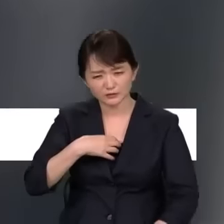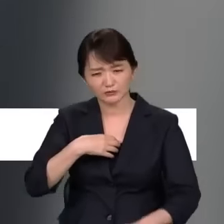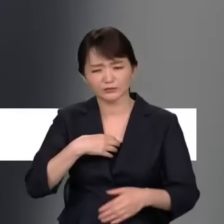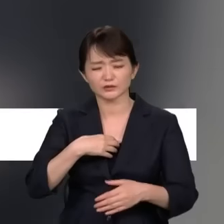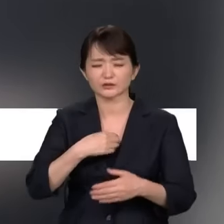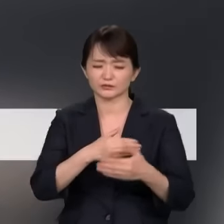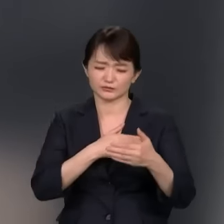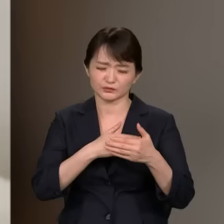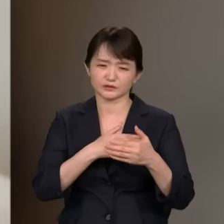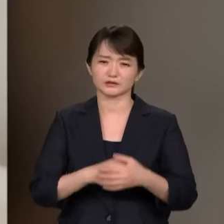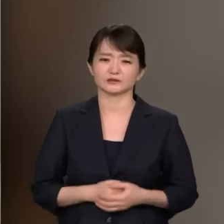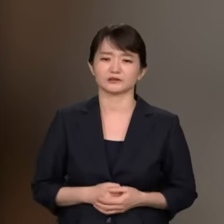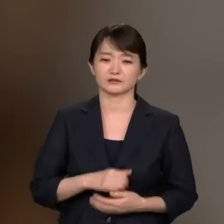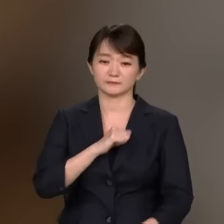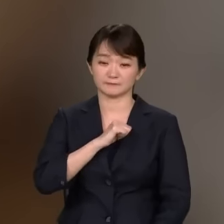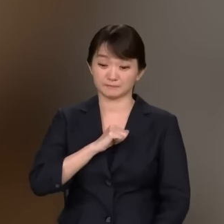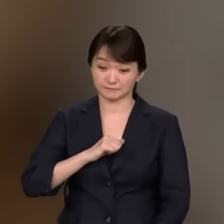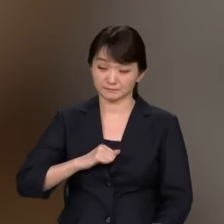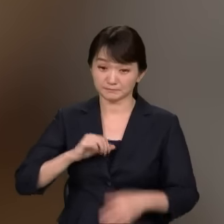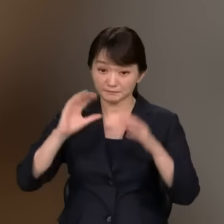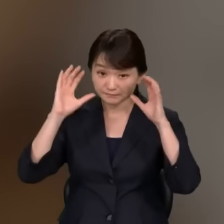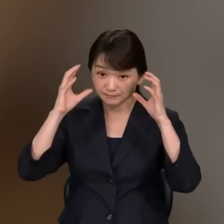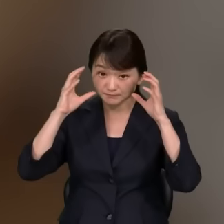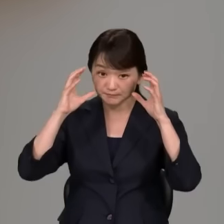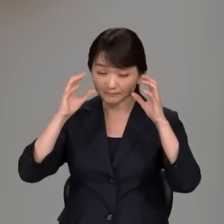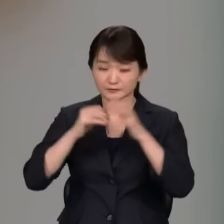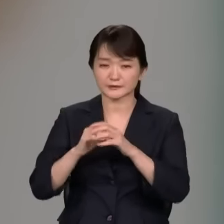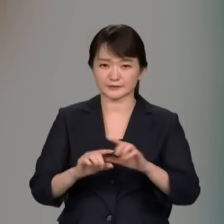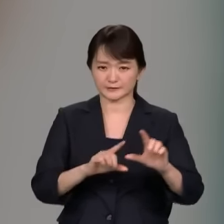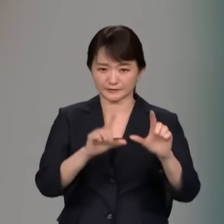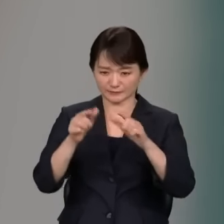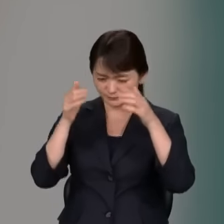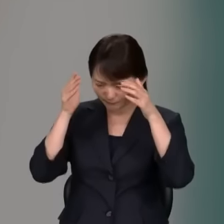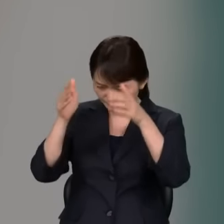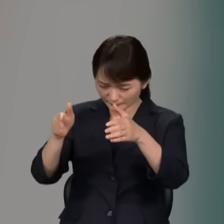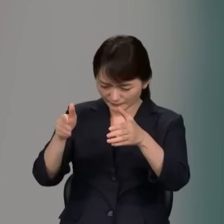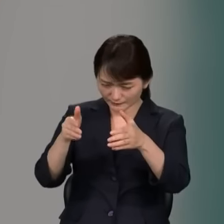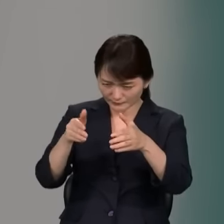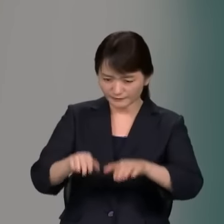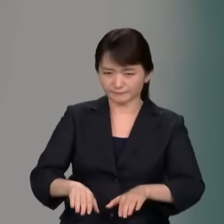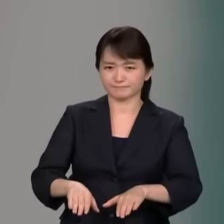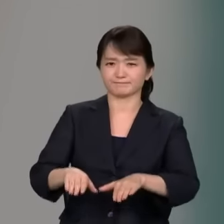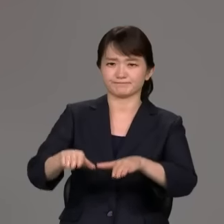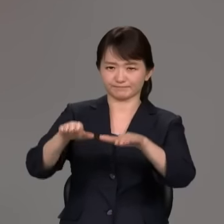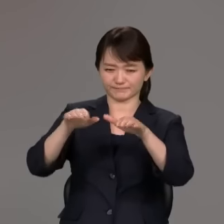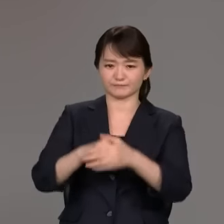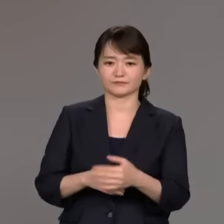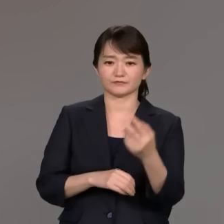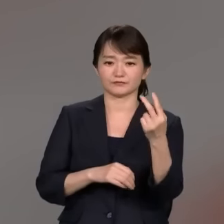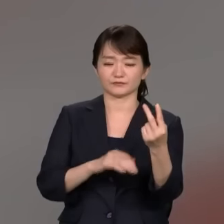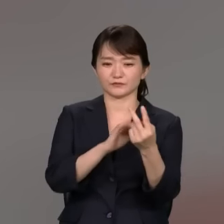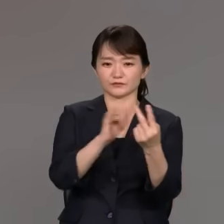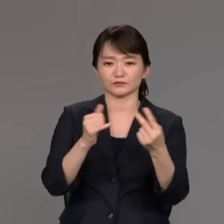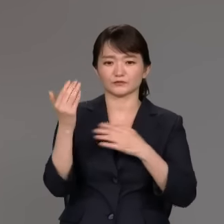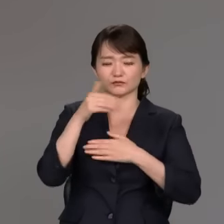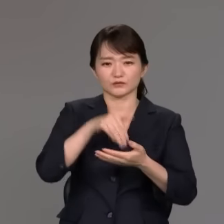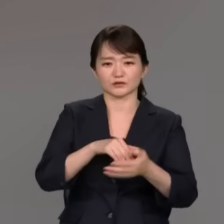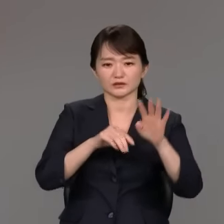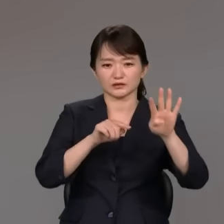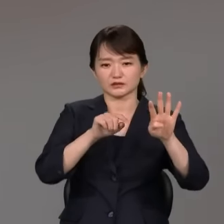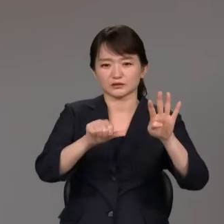같고 버텨오던 아이들 조금씩 삶을 향해 움직였습니다. 둘 다 몸무게